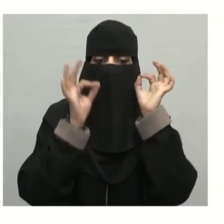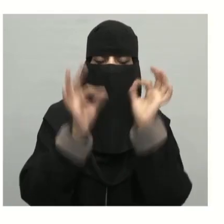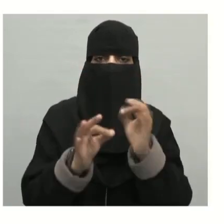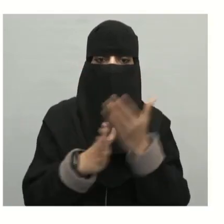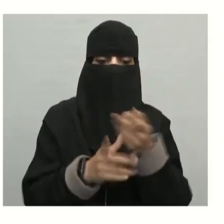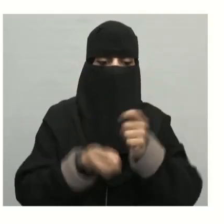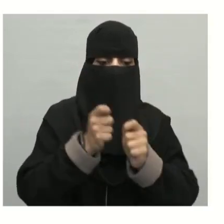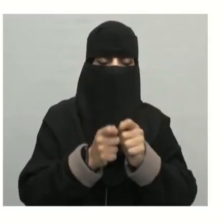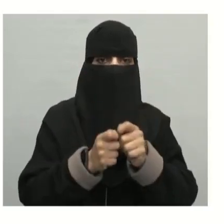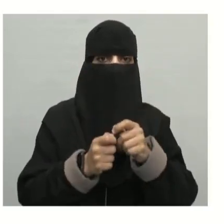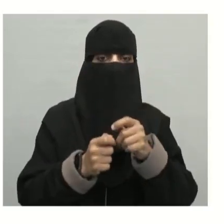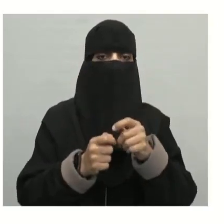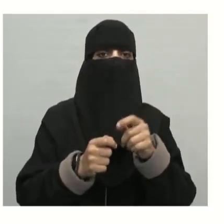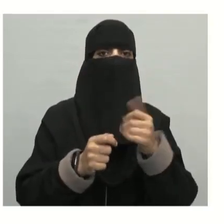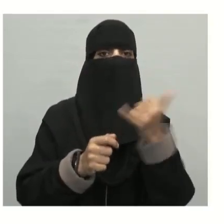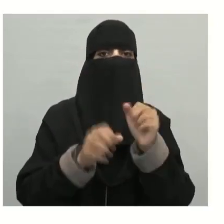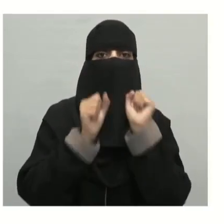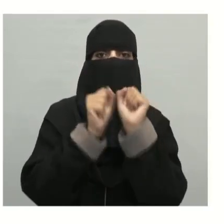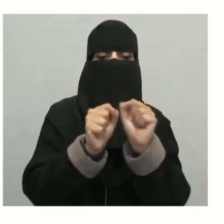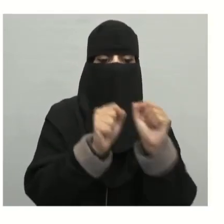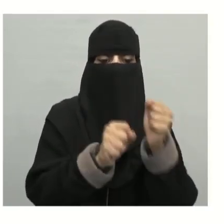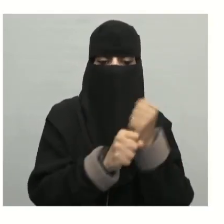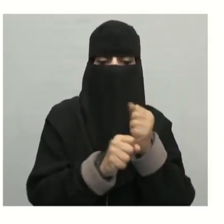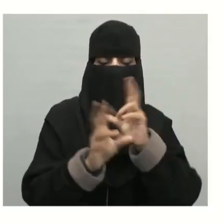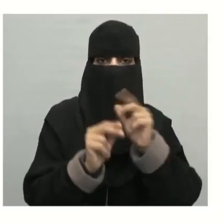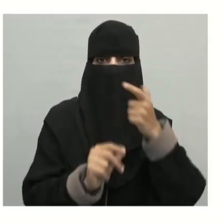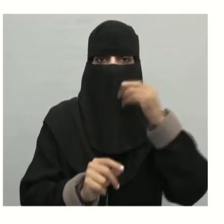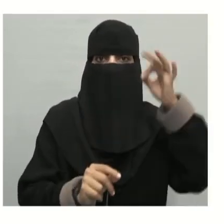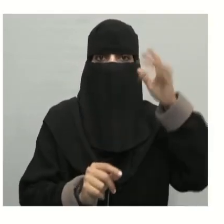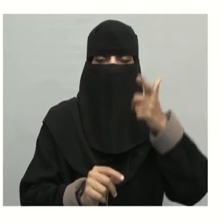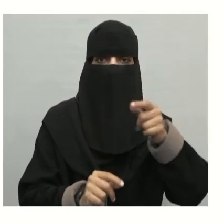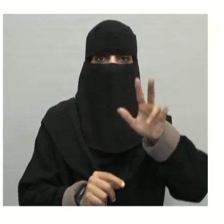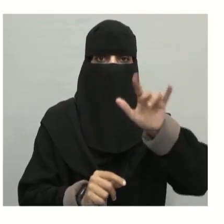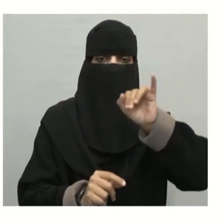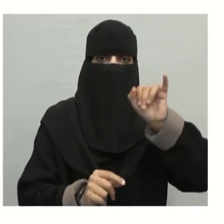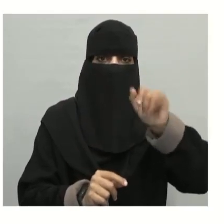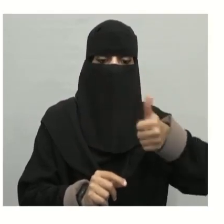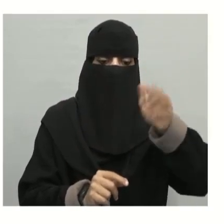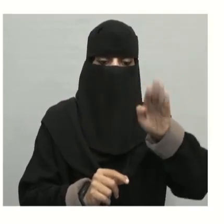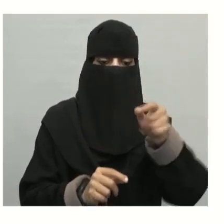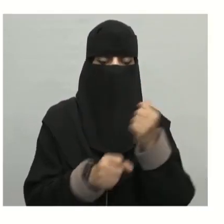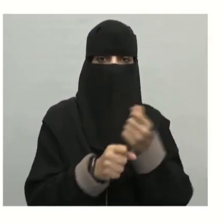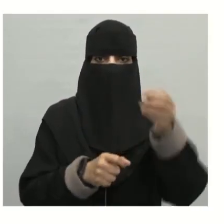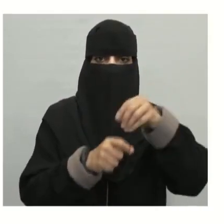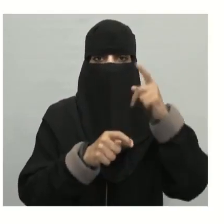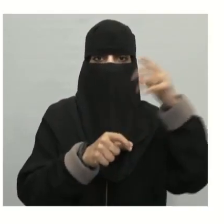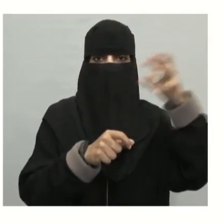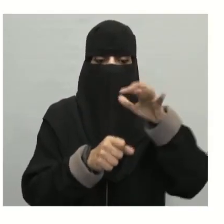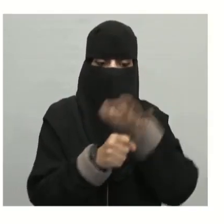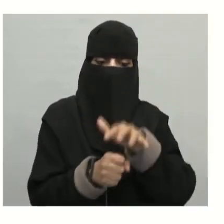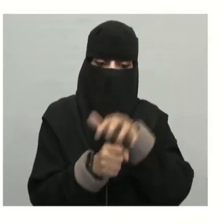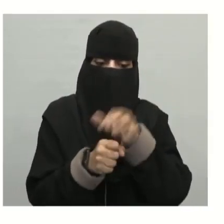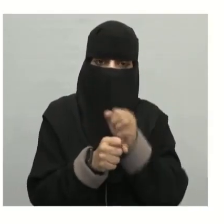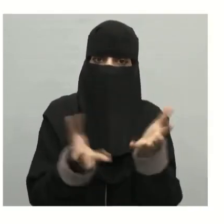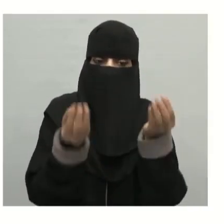انها تتكون في ظروف خاصه مثل الالماس يتكون من عنصر الكربون اثر تعرضه لضغوط